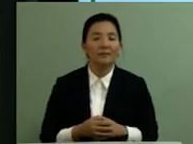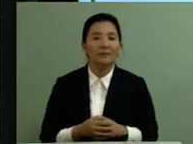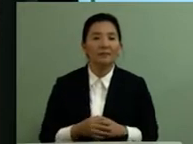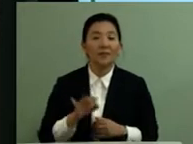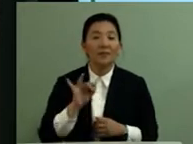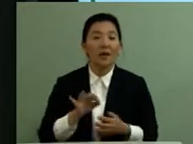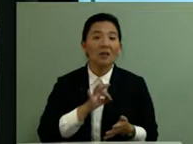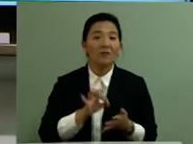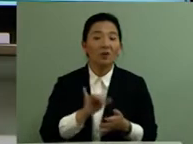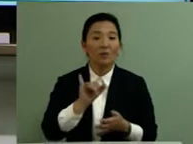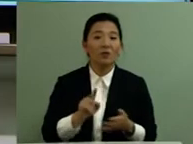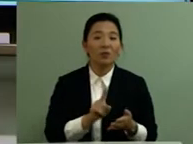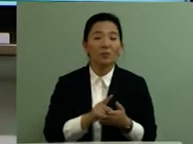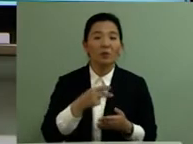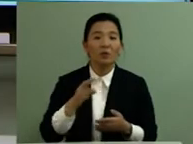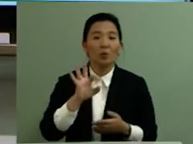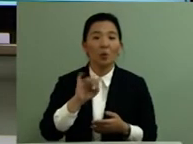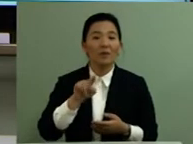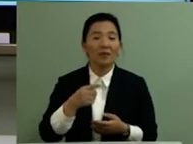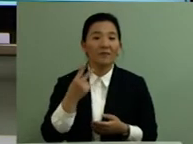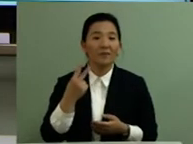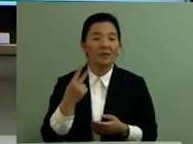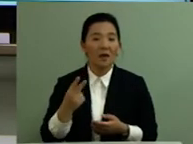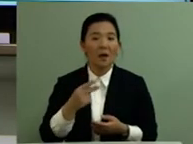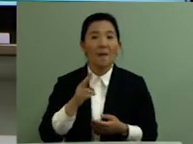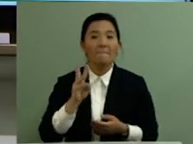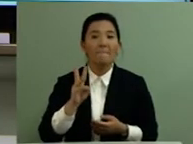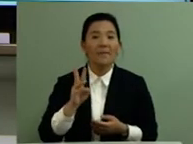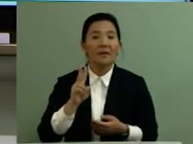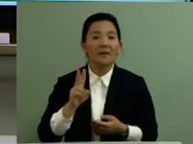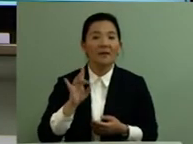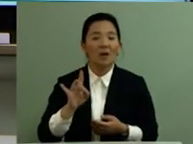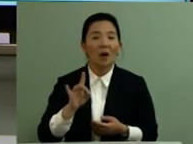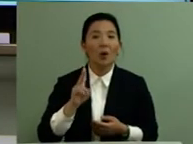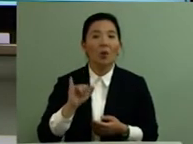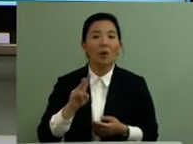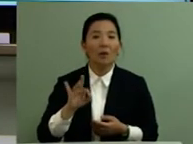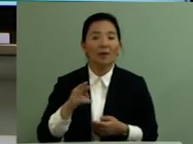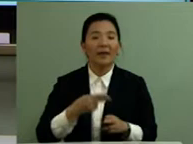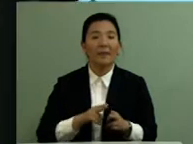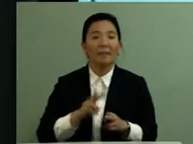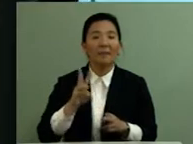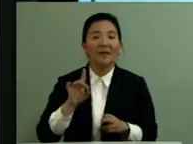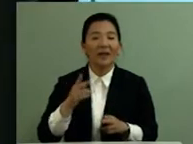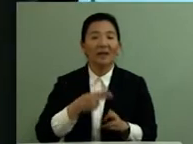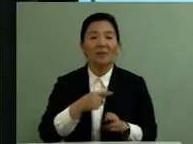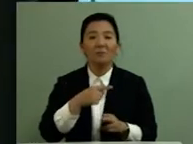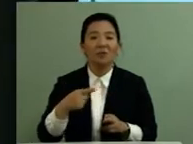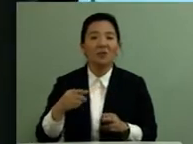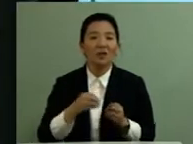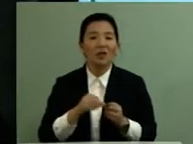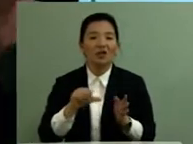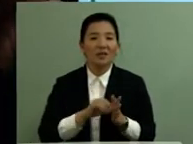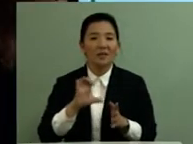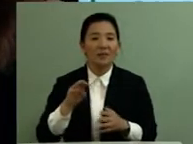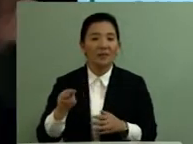И ответ у вас должен получиться 0,2 микрокулон. Микро это 10 минус 6